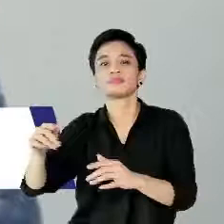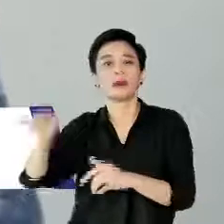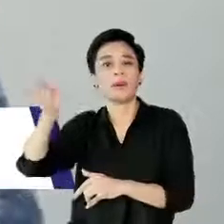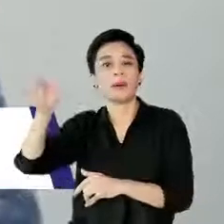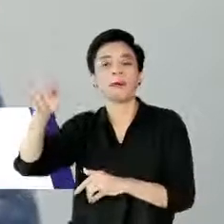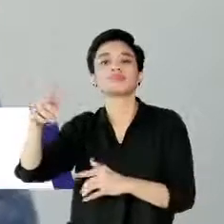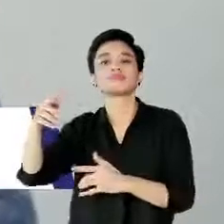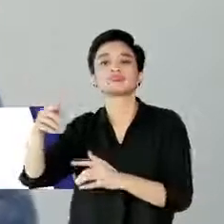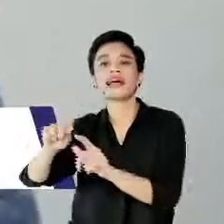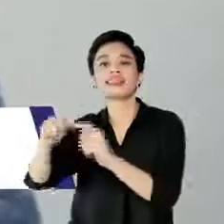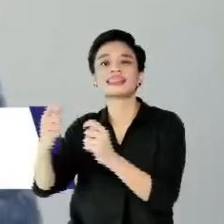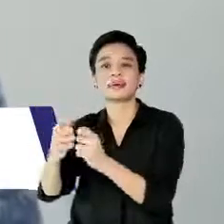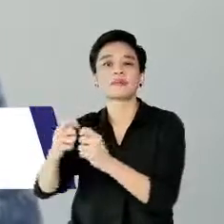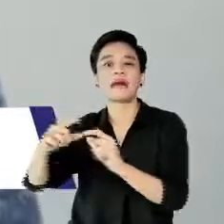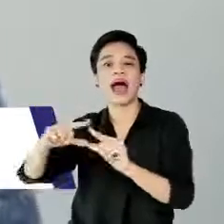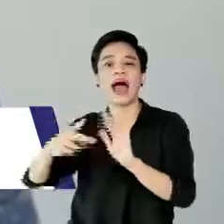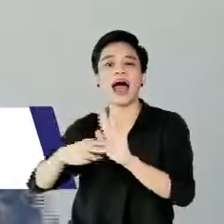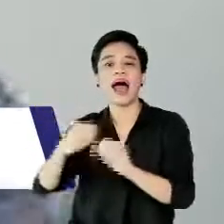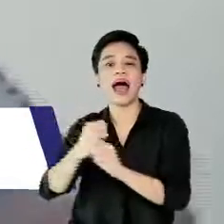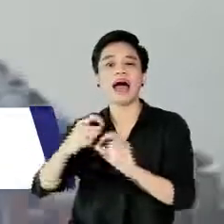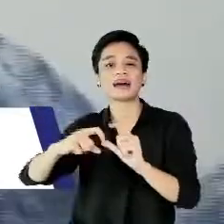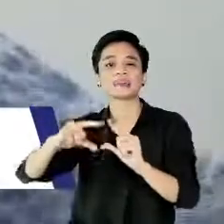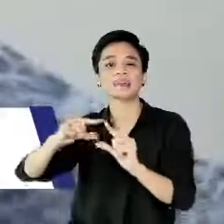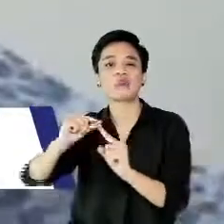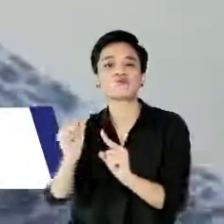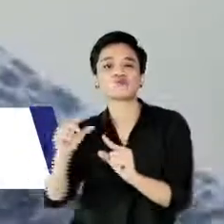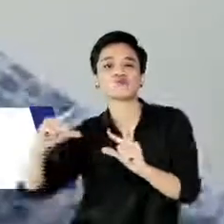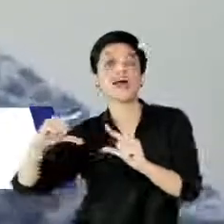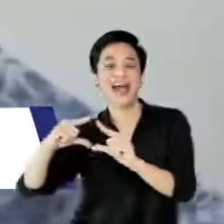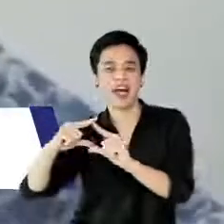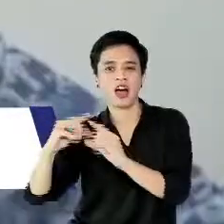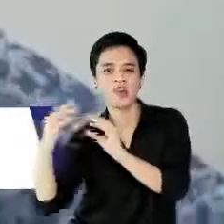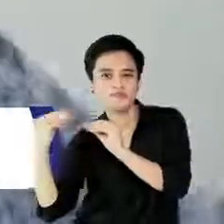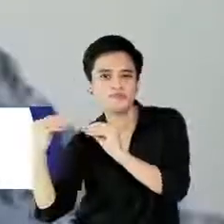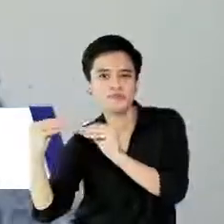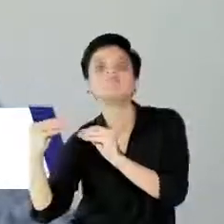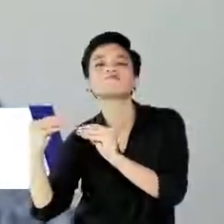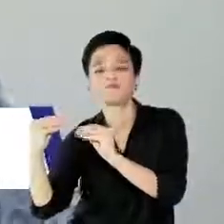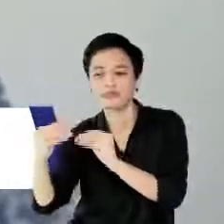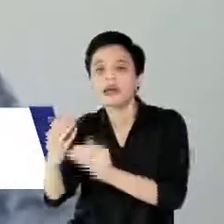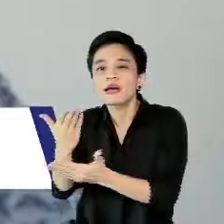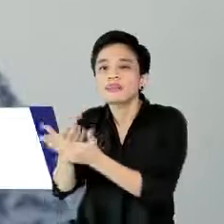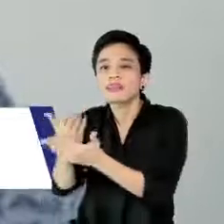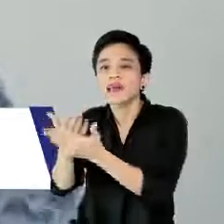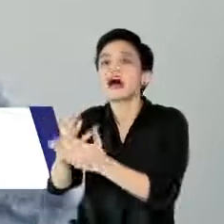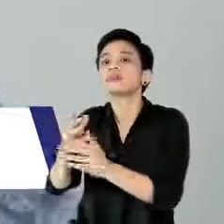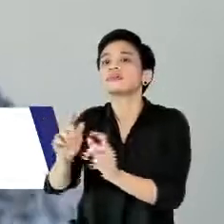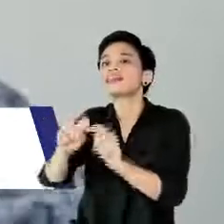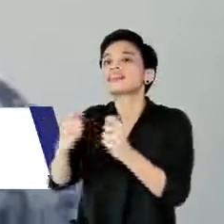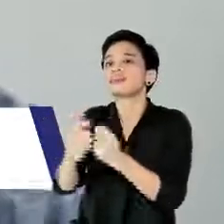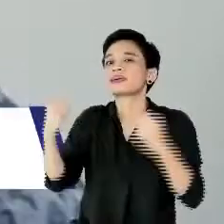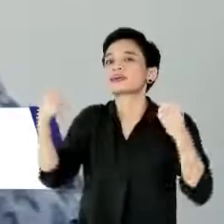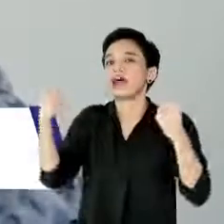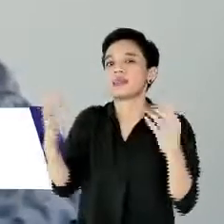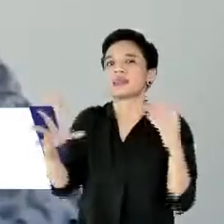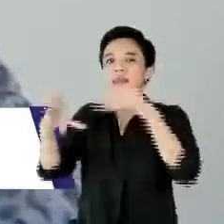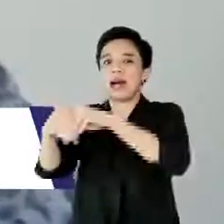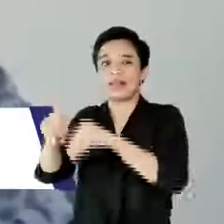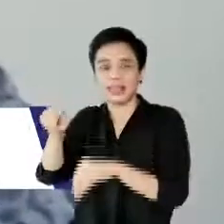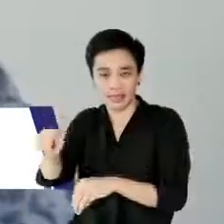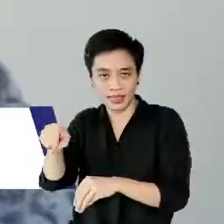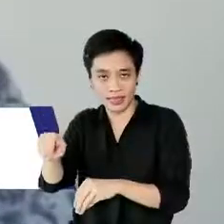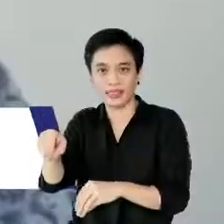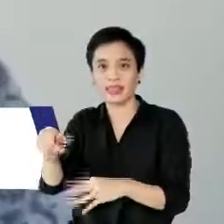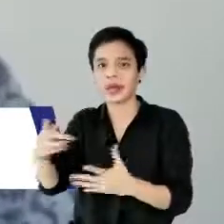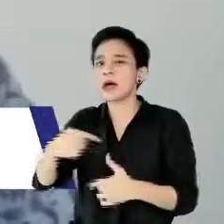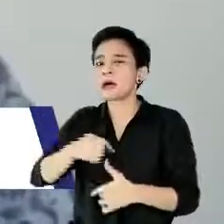kita minta pengetatan benturan tentunya dukungan dari eh temen-temen seekor kesehatan fisiknya semua kita